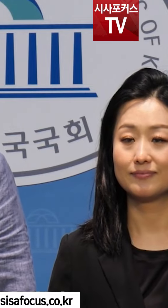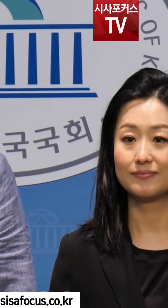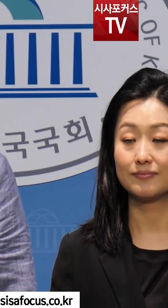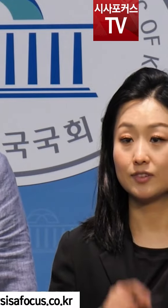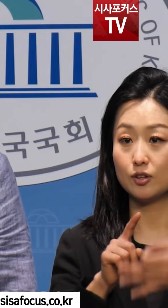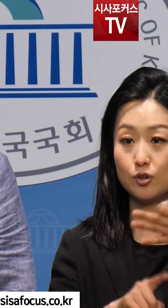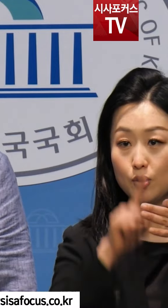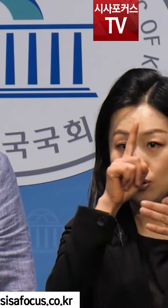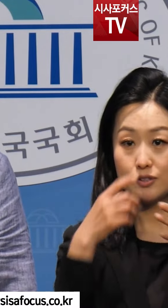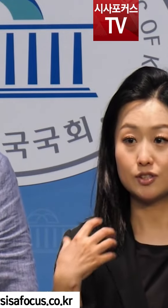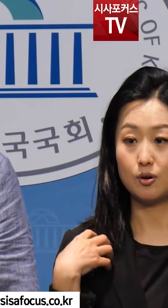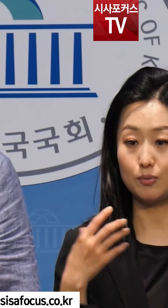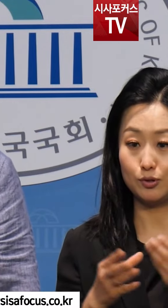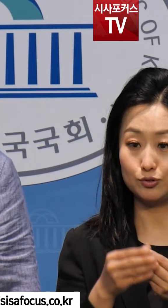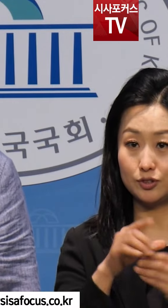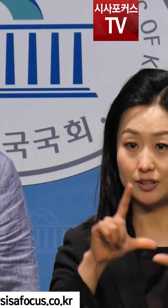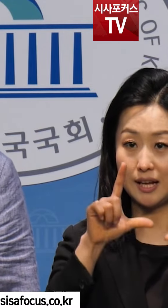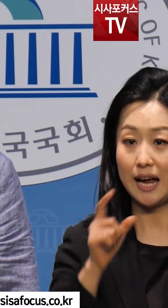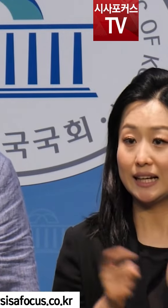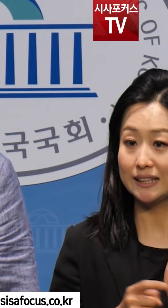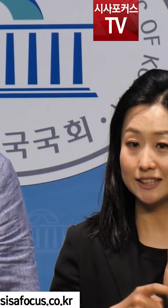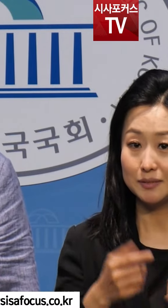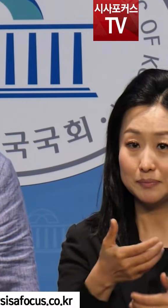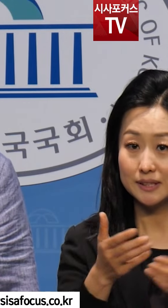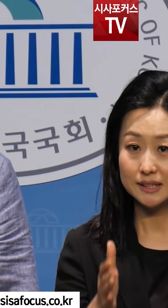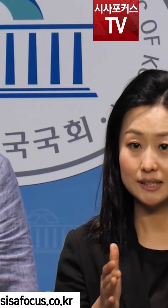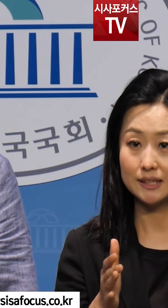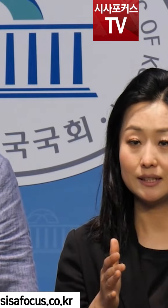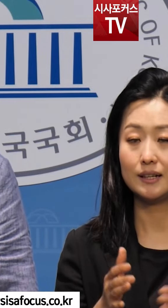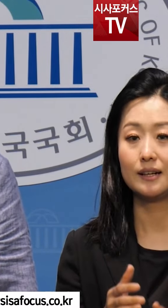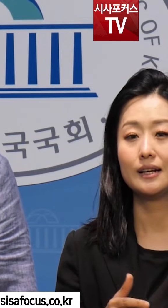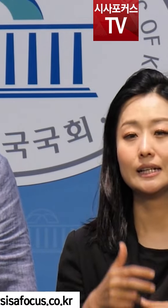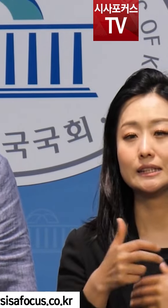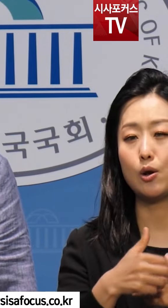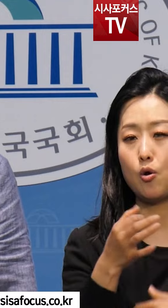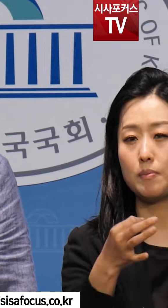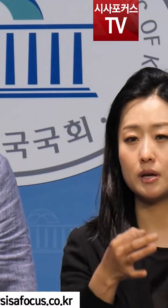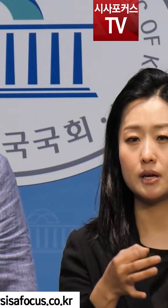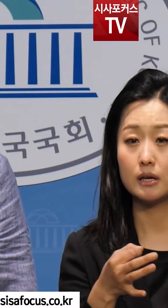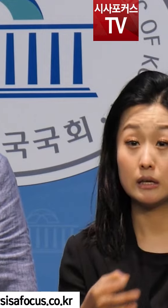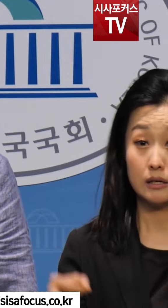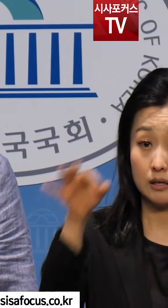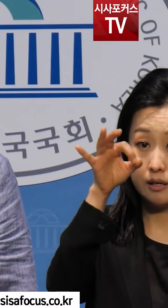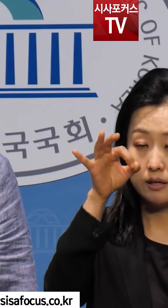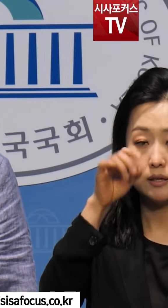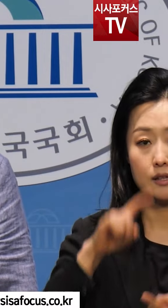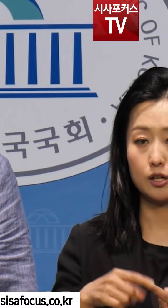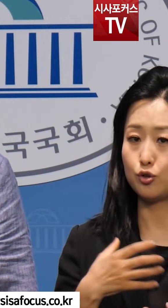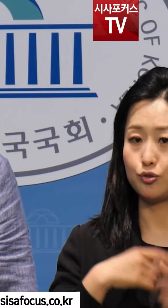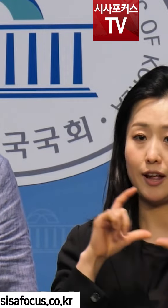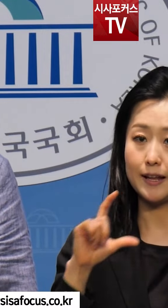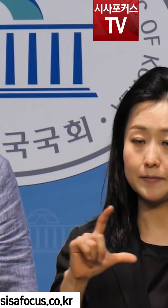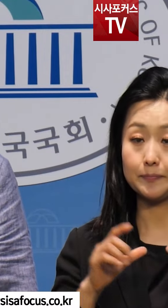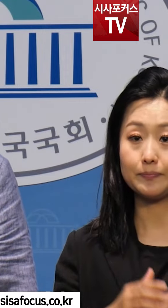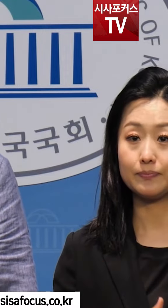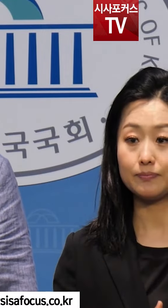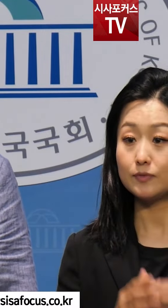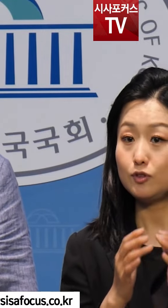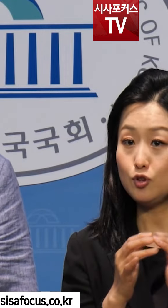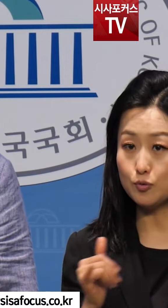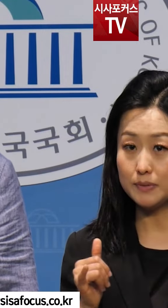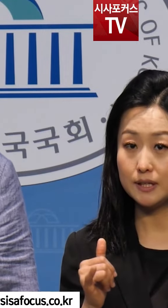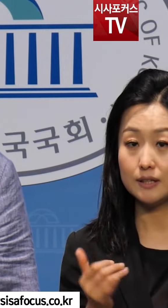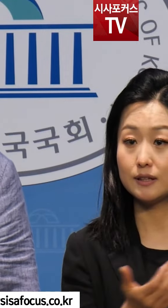윤석열 정부의 추석 응급실 진료비 폭탄 시행을 규탄한다. 윤석열 정부가 국민들의